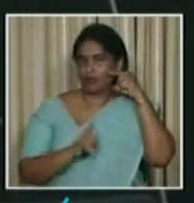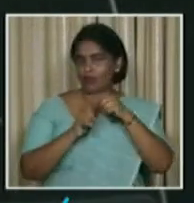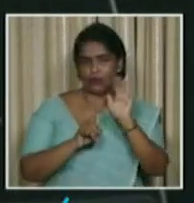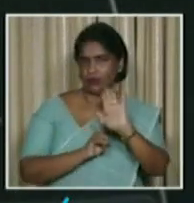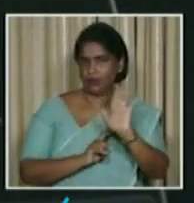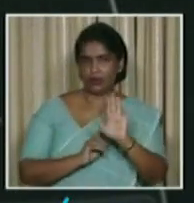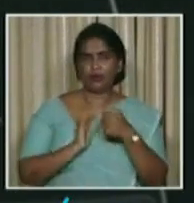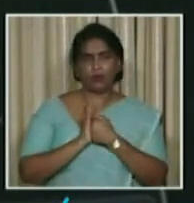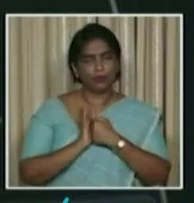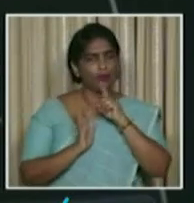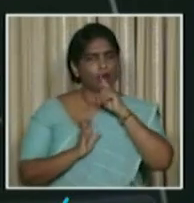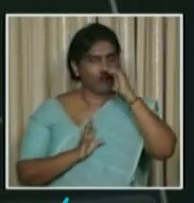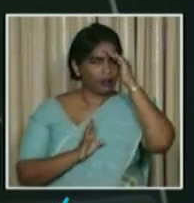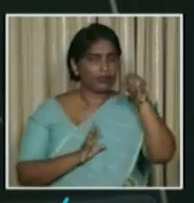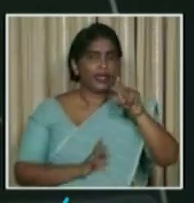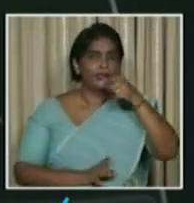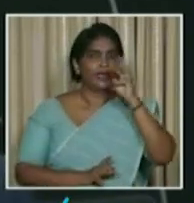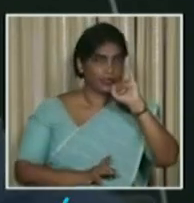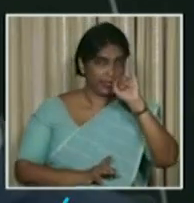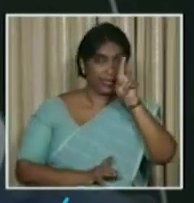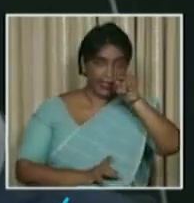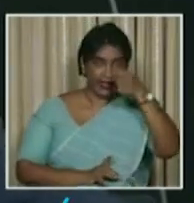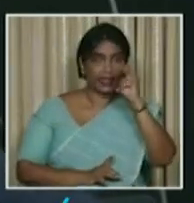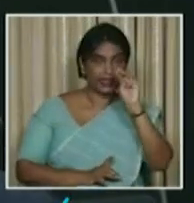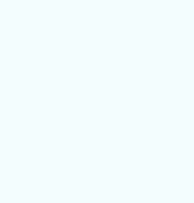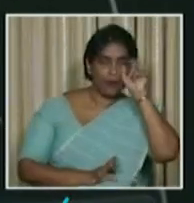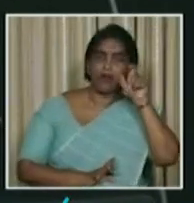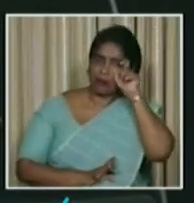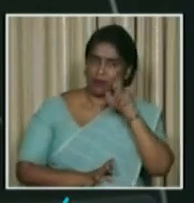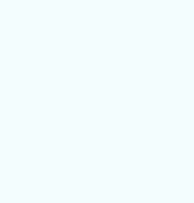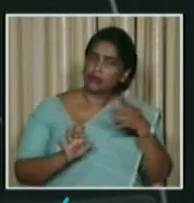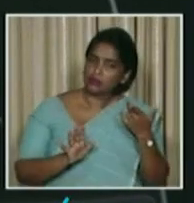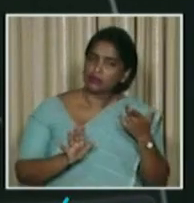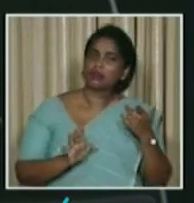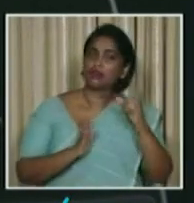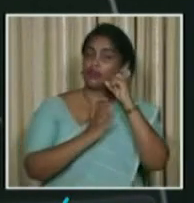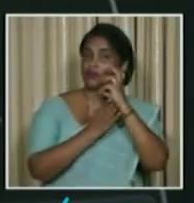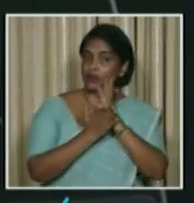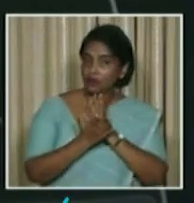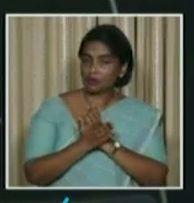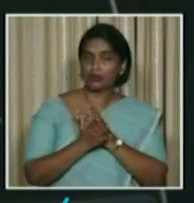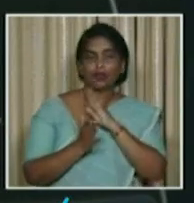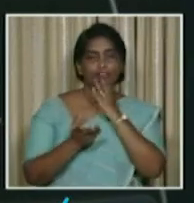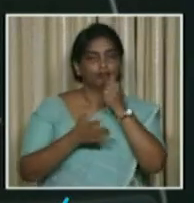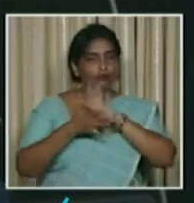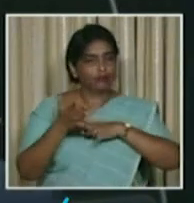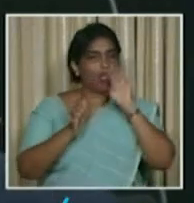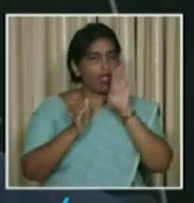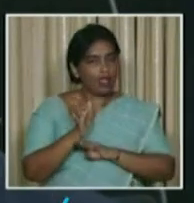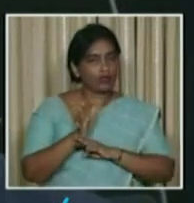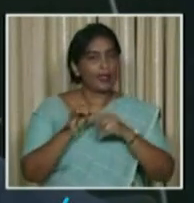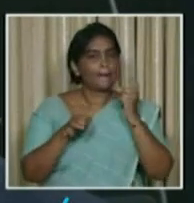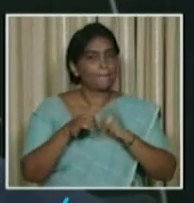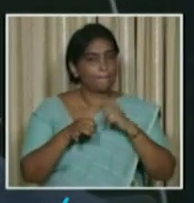බෑ. කතානායකතුමනි දැන් ඔබතුමා කියන 136 බලන්න කියලා. බැලුවා. මොකද්ද තියෙන්නේ? කිසියම් ව්‍යවස්ථාවක් ඇස්තමේතුවක් හෝ අඩුකීමක්